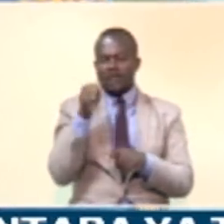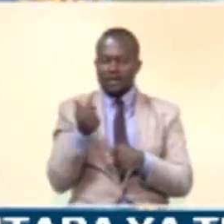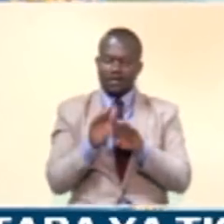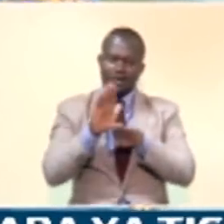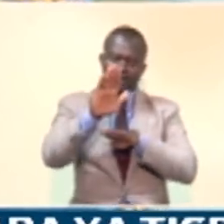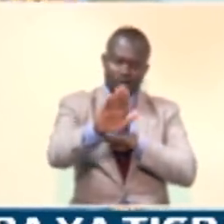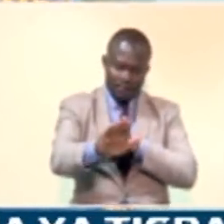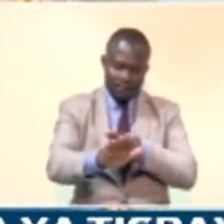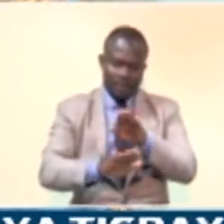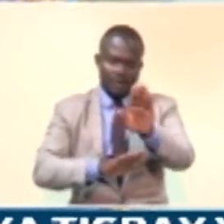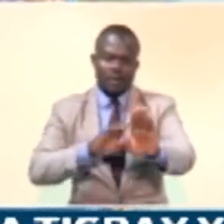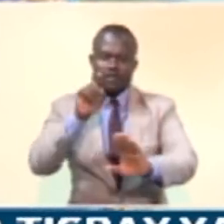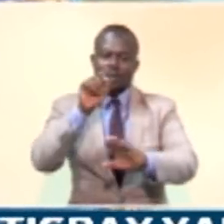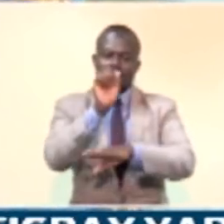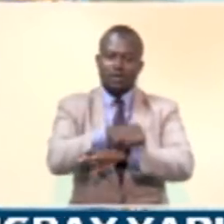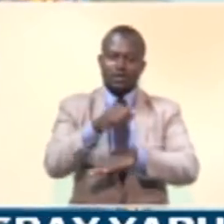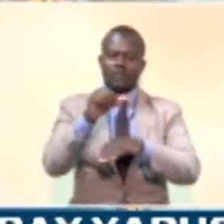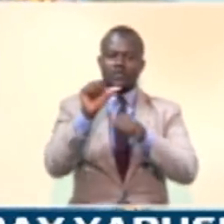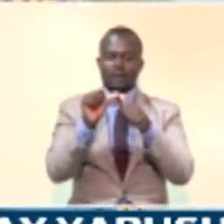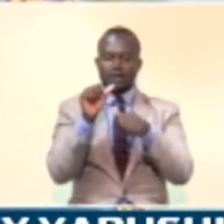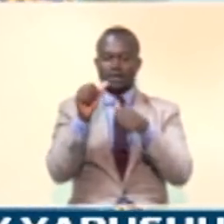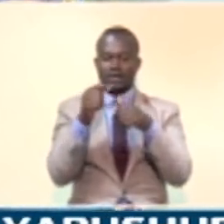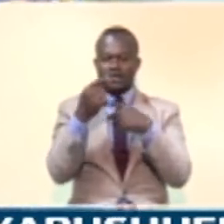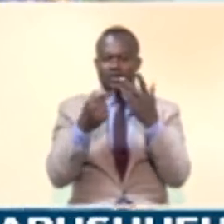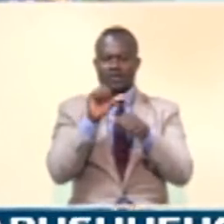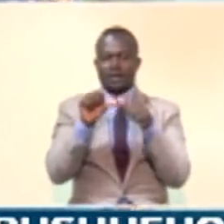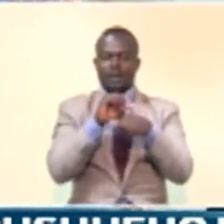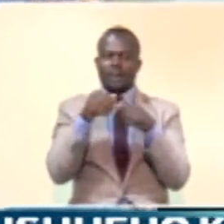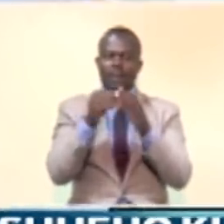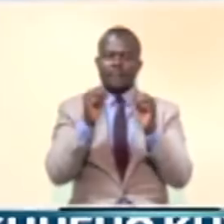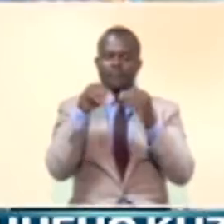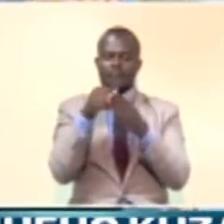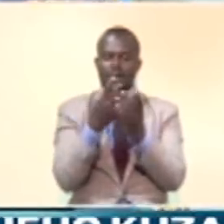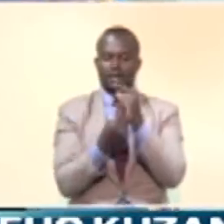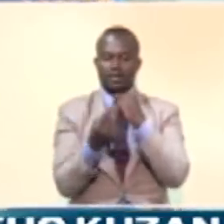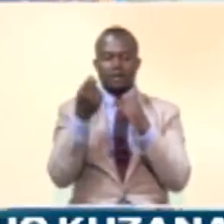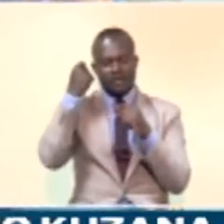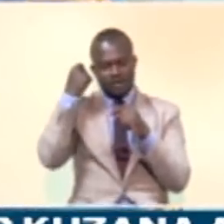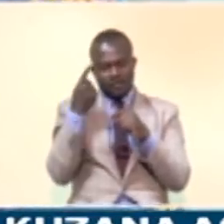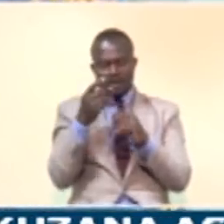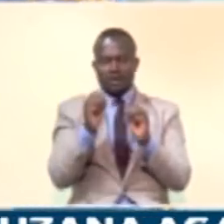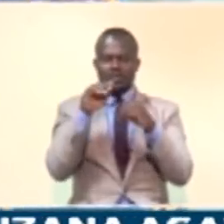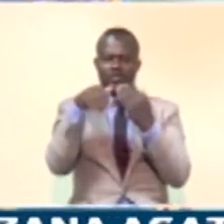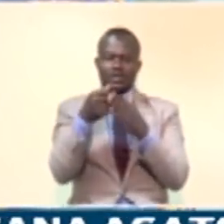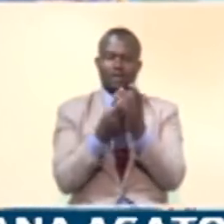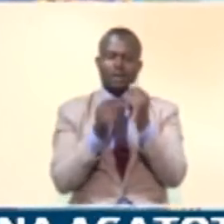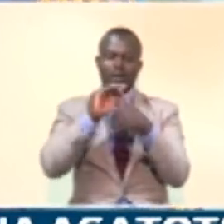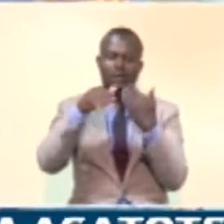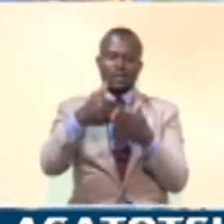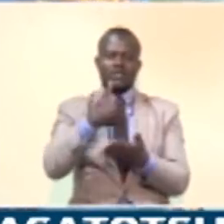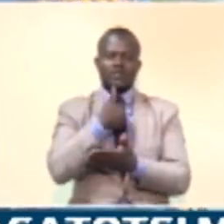dukwiye gutera irenzeho ku birebana n'umubano w'Inteko Zishinga Amategeko zombi Inteko Zishinga Amategeko zose ziba